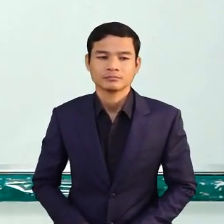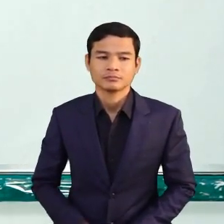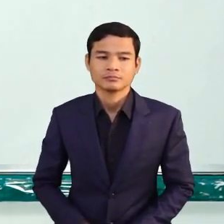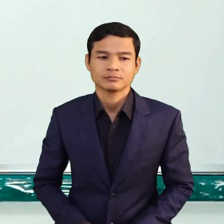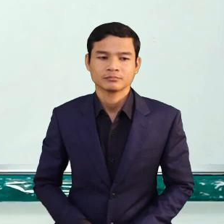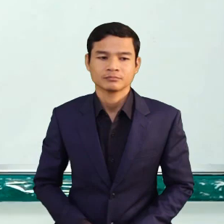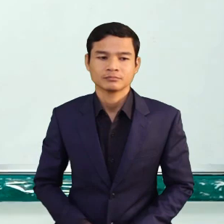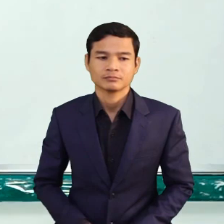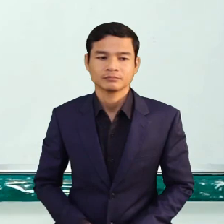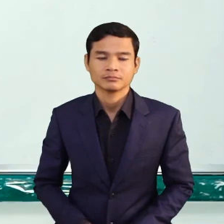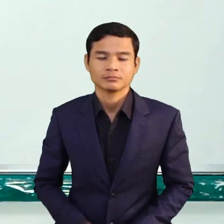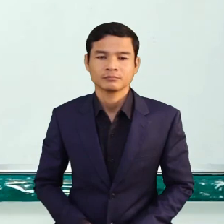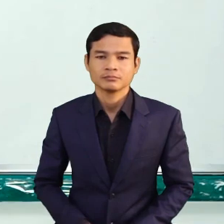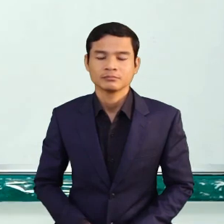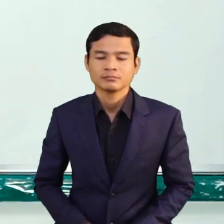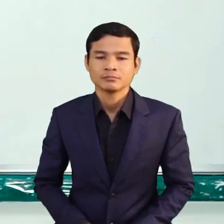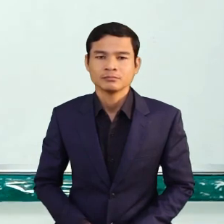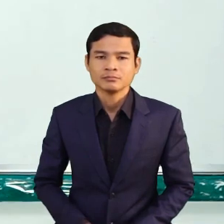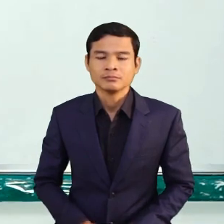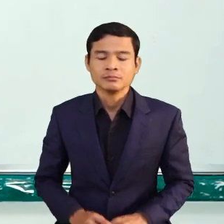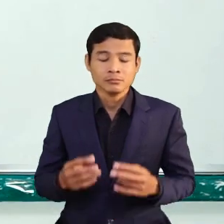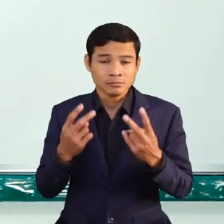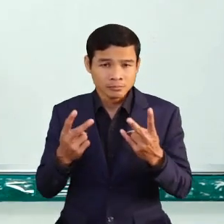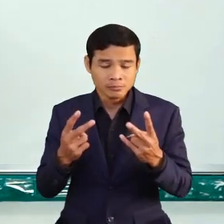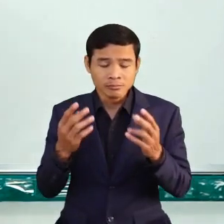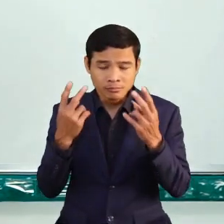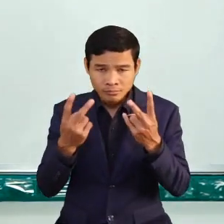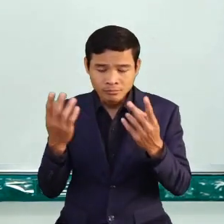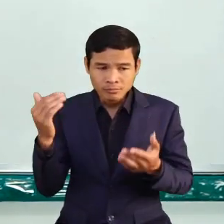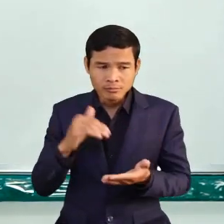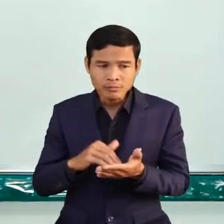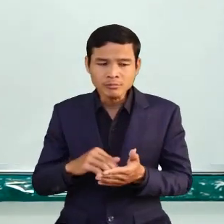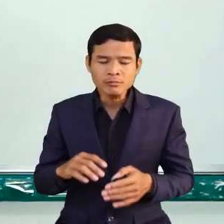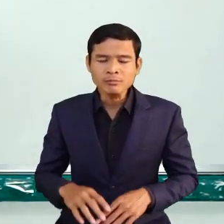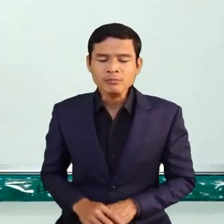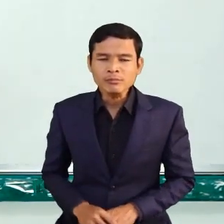ចាតោះមើលម្ដងទៀត